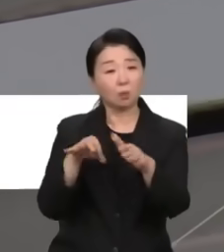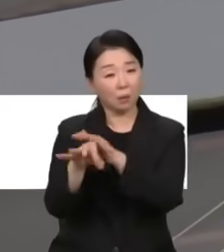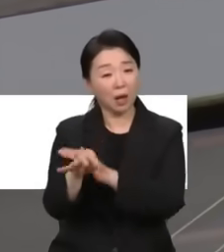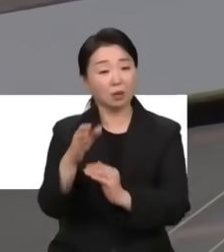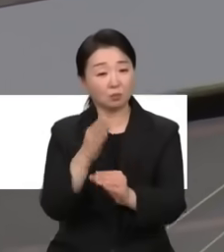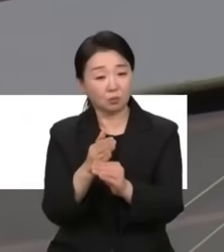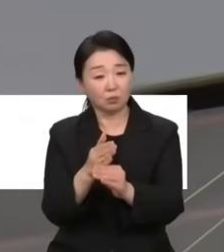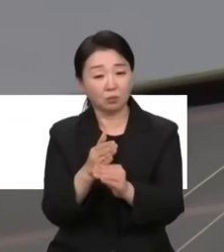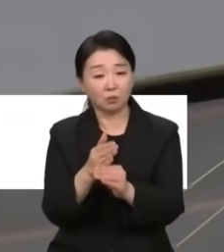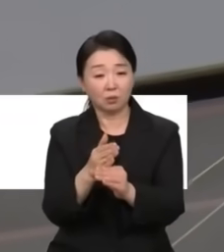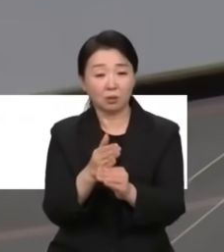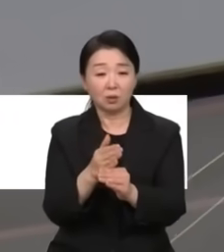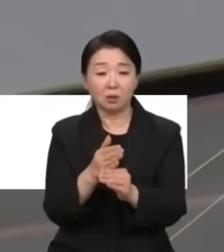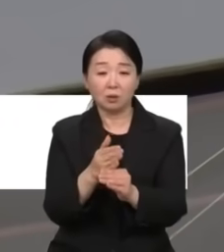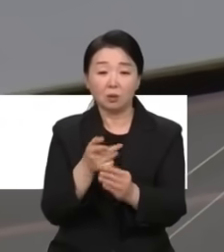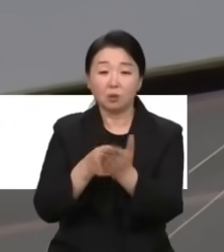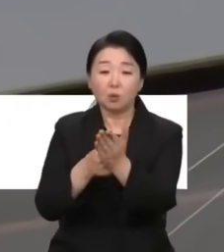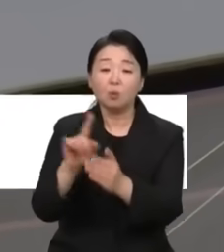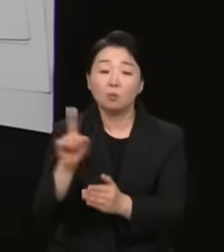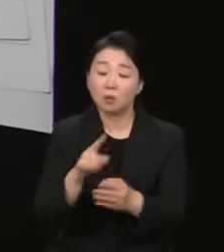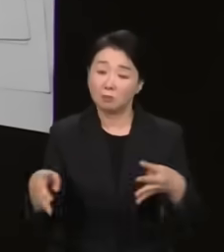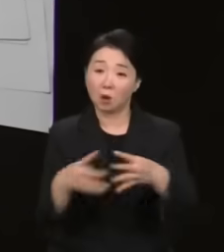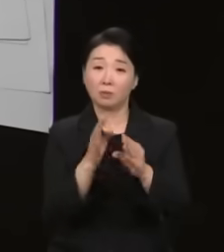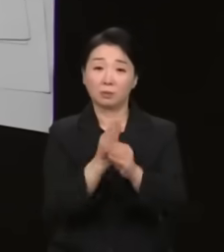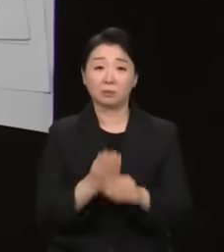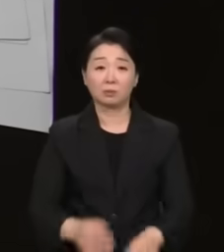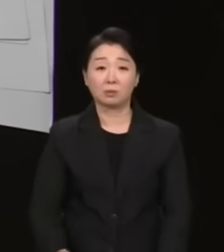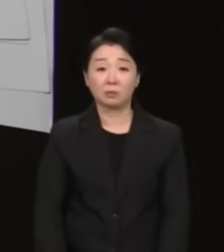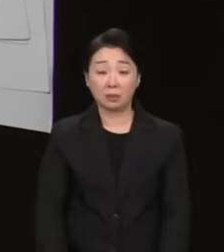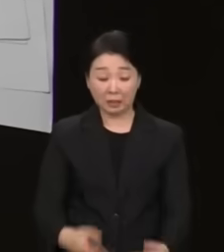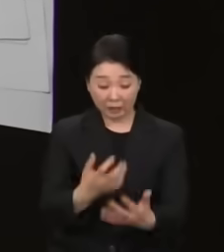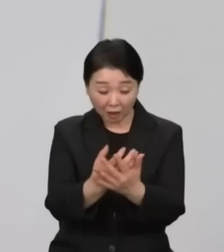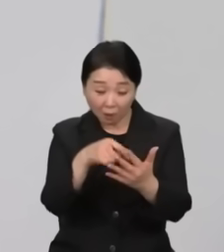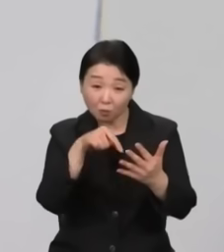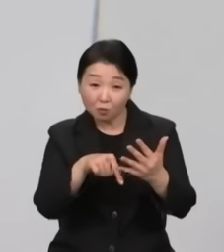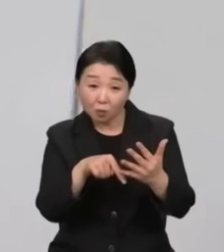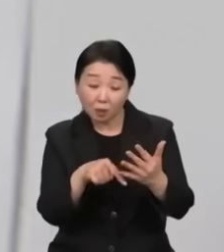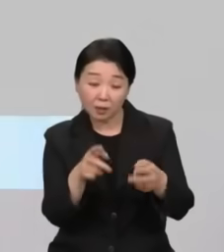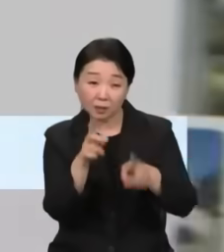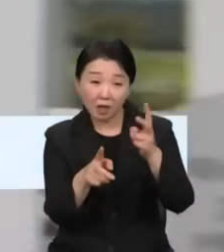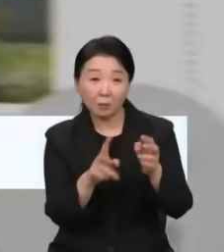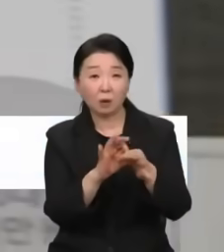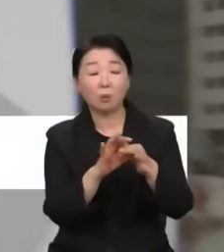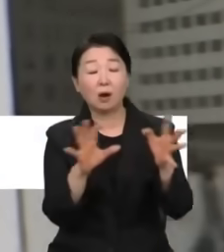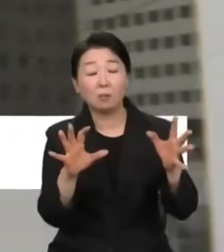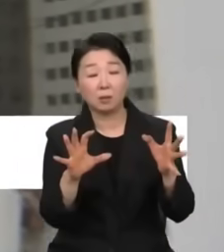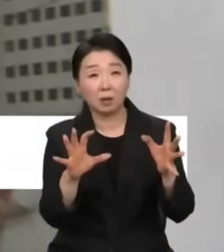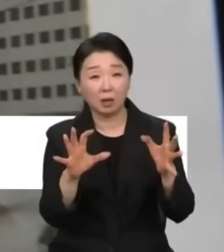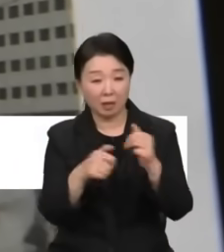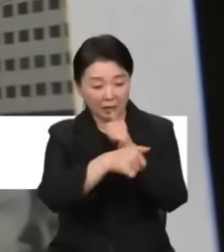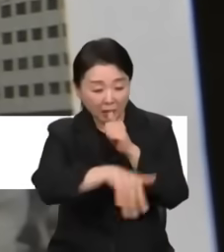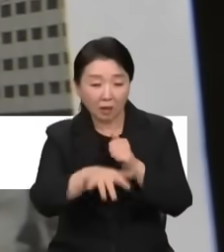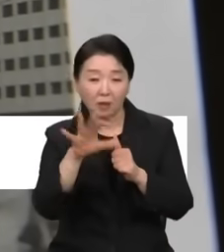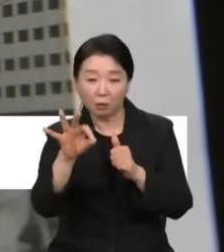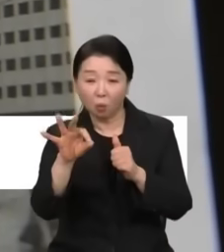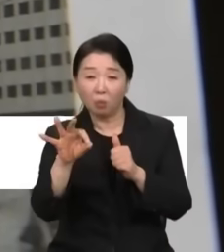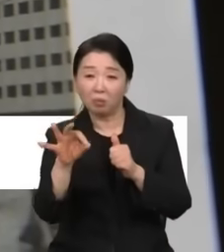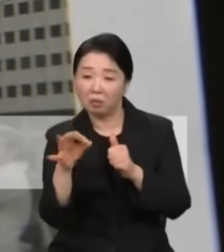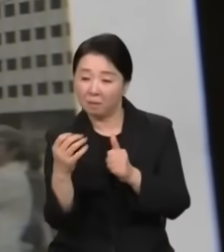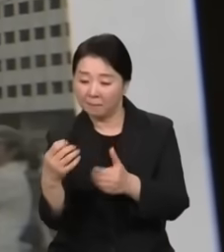어디까지 청구할 거냐 이거지 이렇게 하고 있죠. 내부 문건엔 해당 사업과 무관한 계열사 자금을 끌어들인 정황도